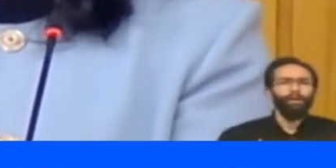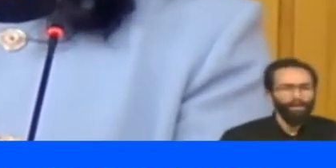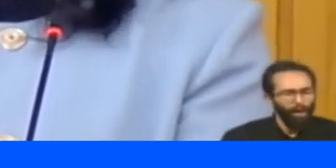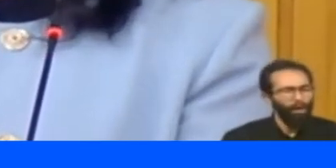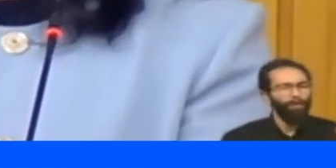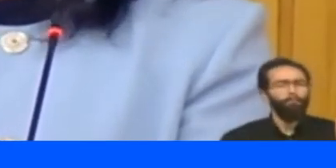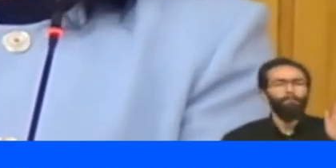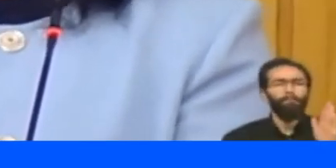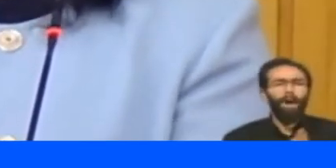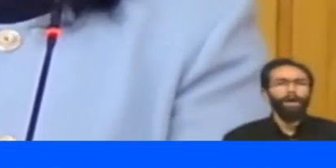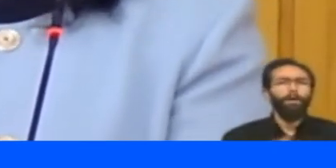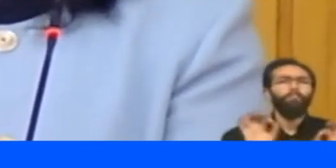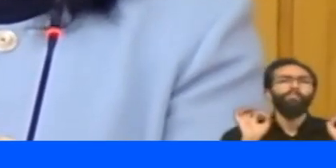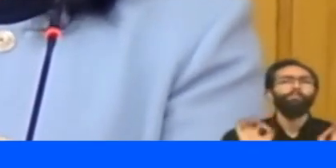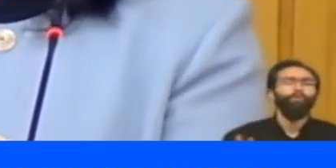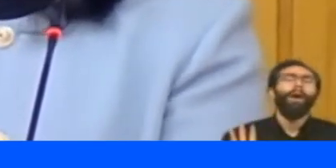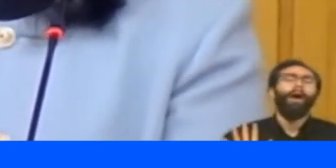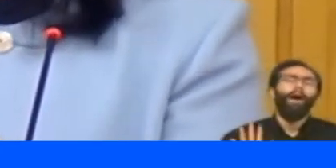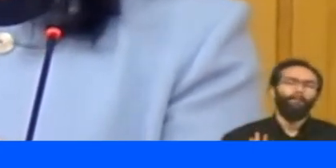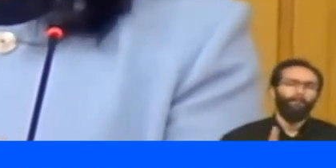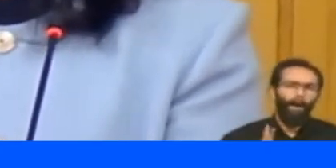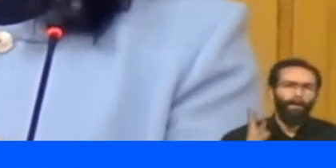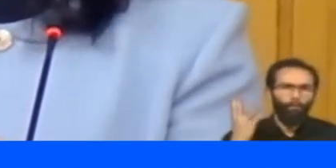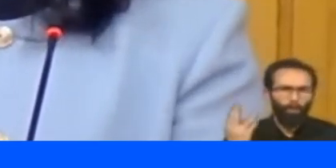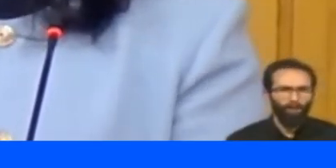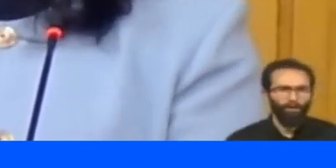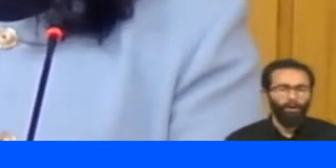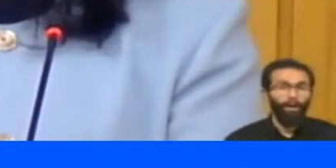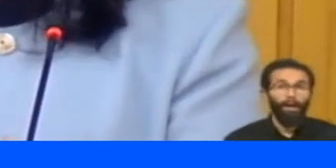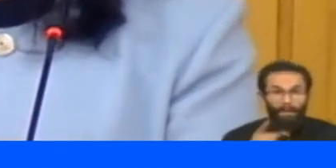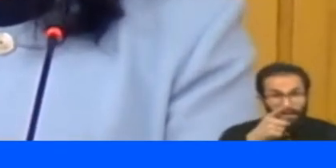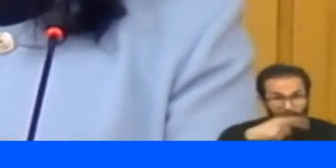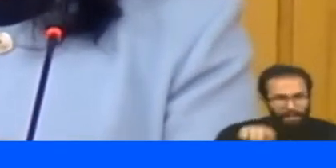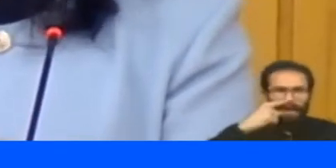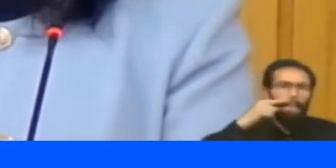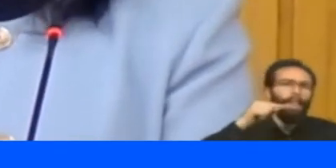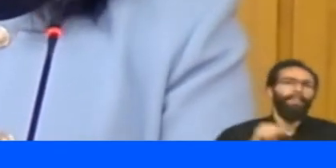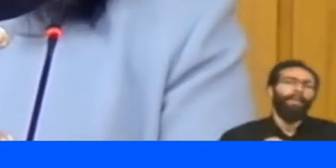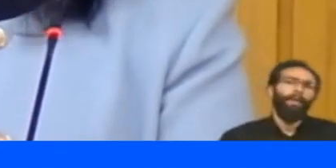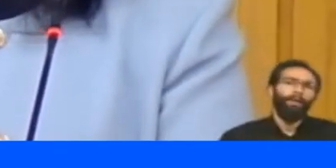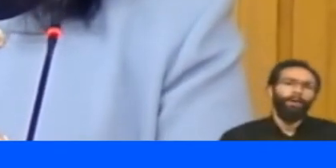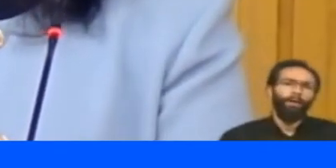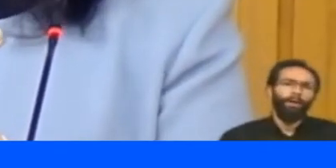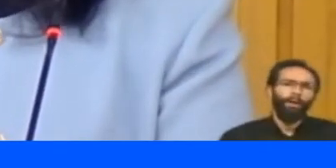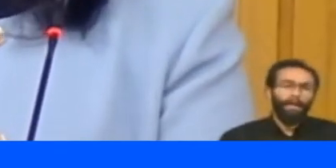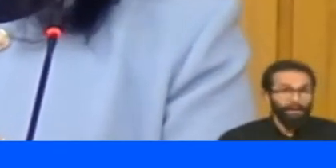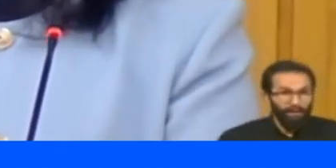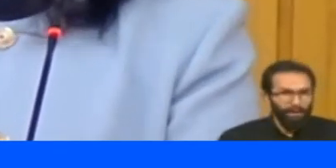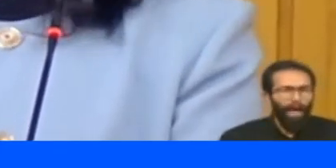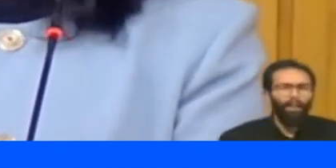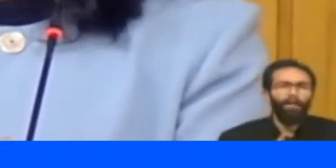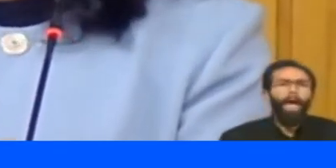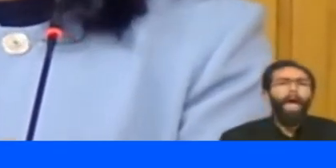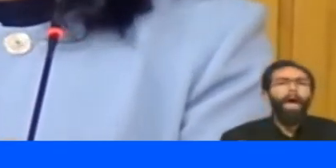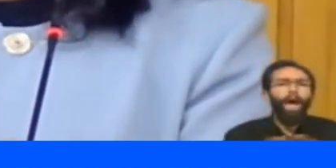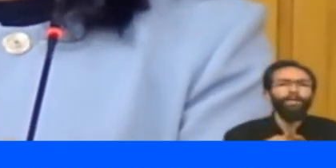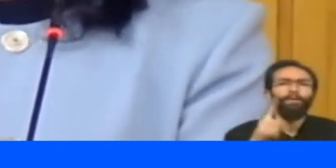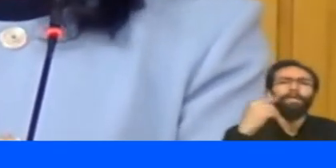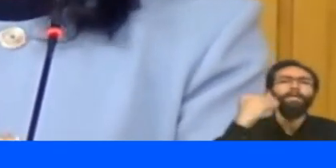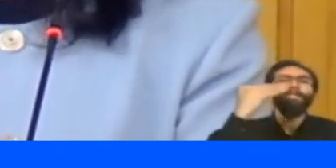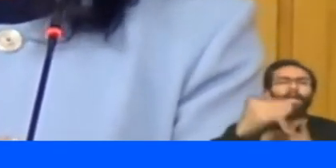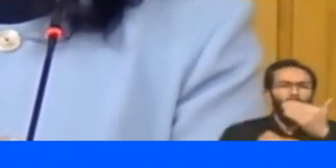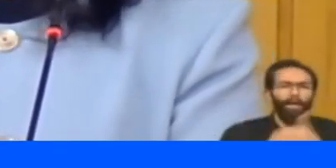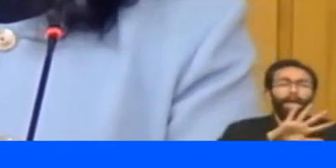başarı da hep var olacaktır. İnanın ki onurlu ve adil bir geleceği hep birlikte